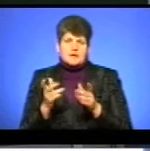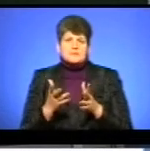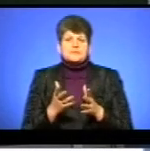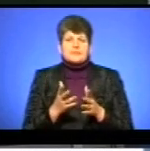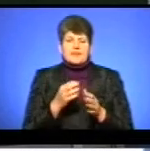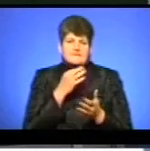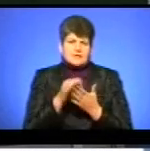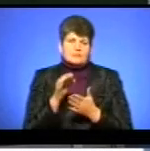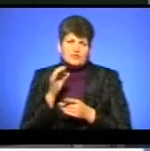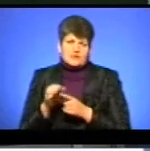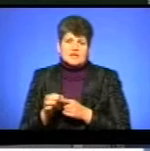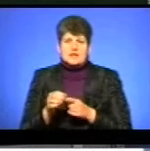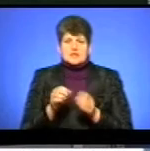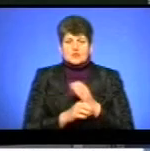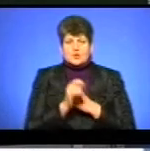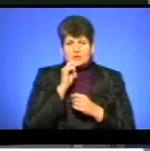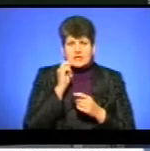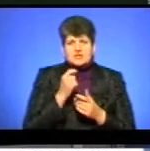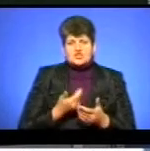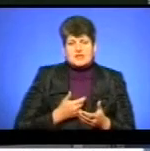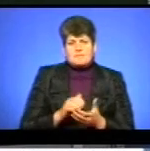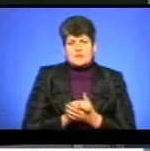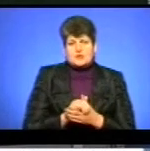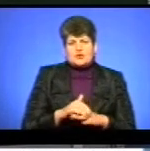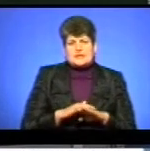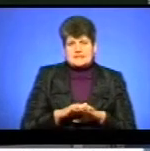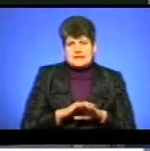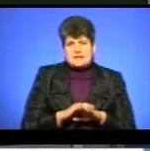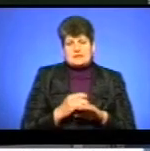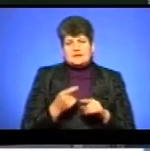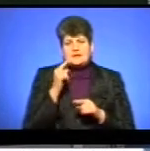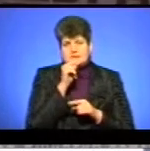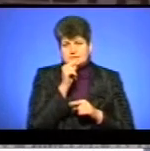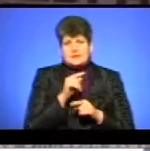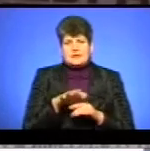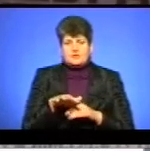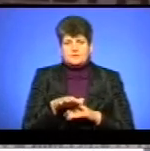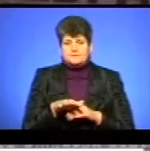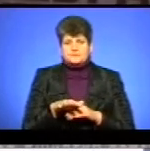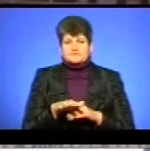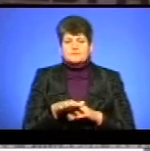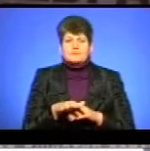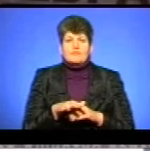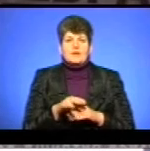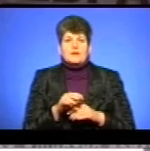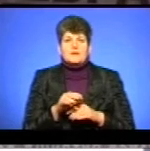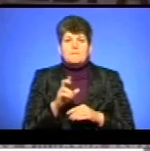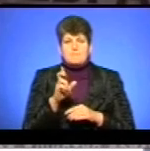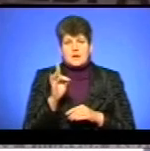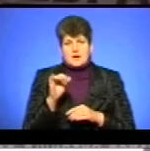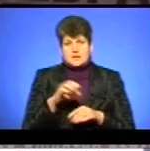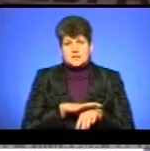сході України та щодо життя мирного населення на окупованих територіях. «Пранці Кремля» – це документальний фільм,